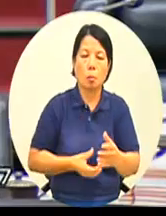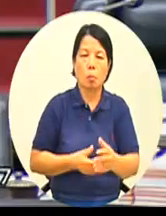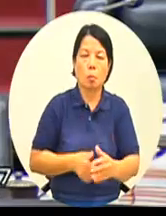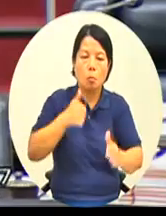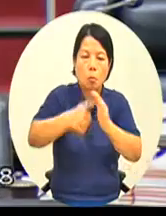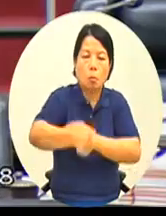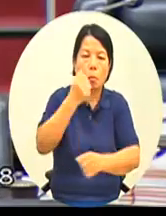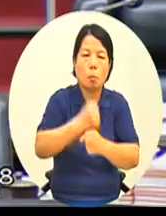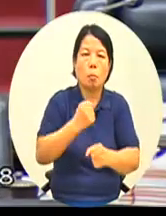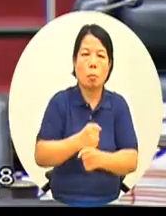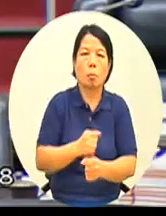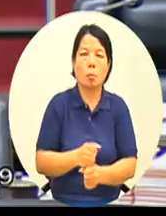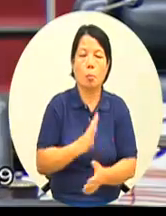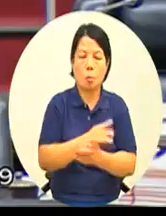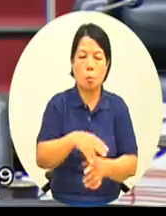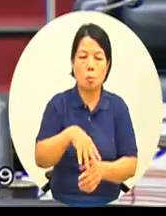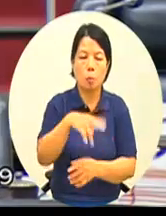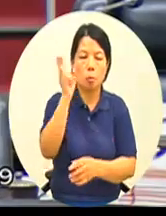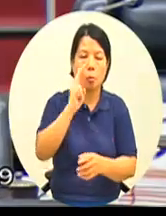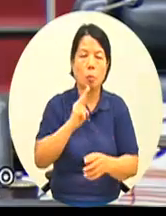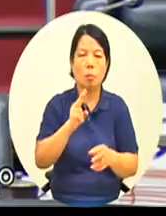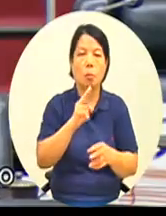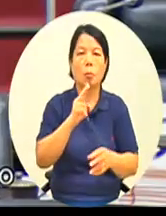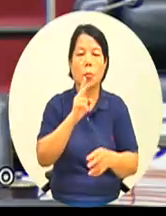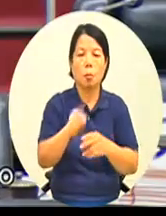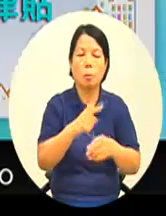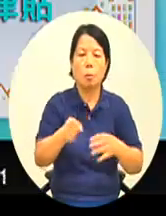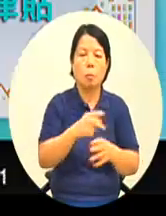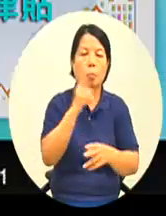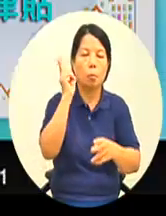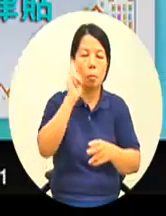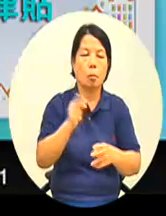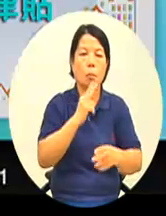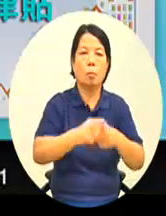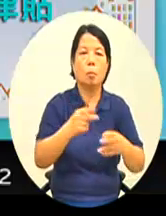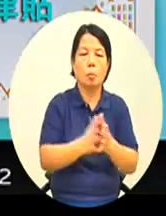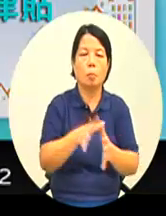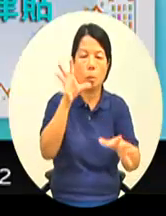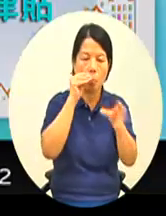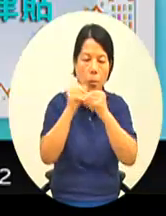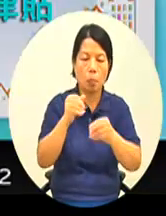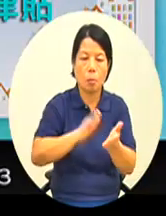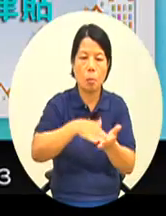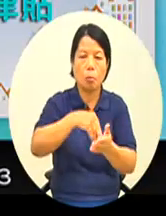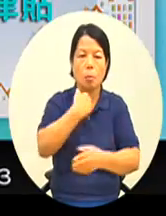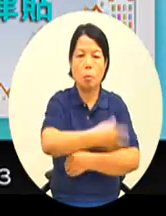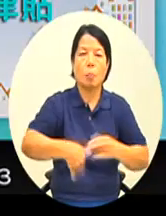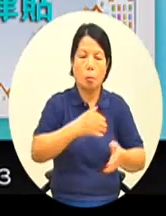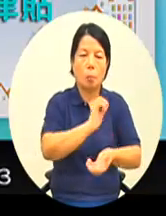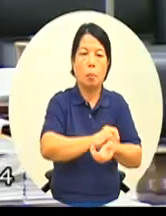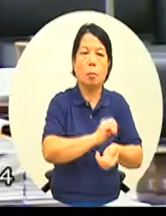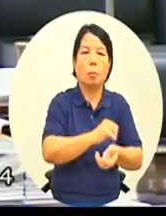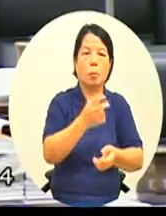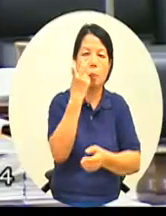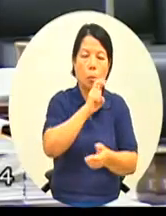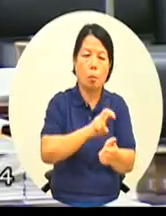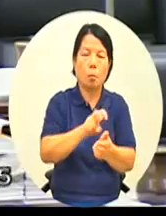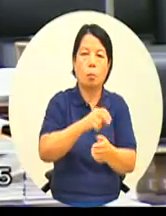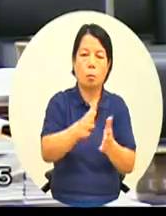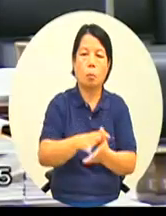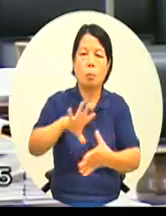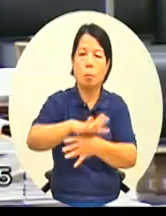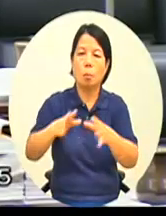职项呢，大概就是电子电信啊、资讯软体啦，或者是医疗照护啦，再来最后就是文